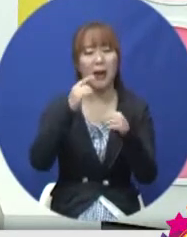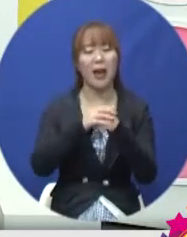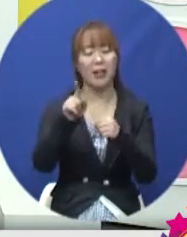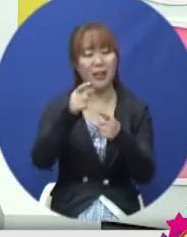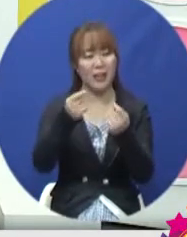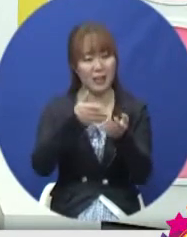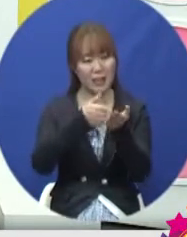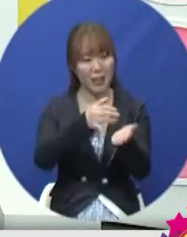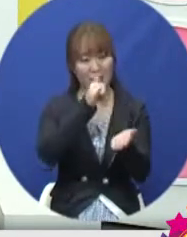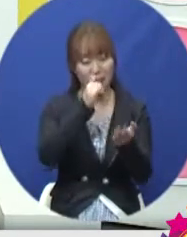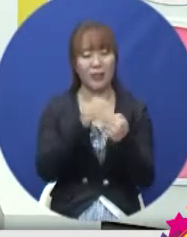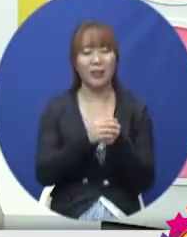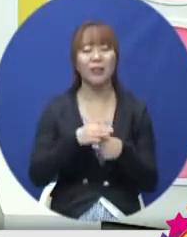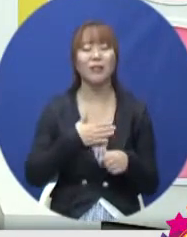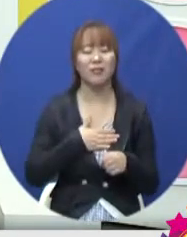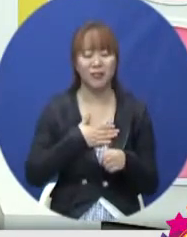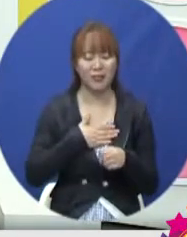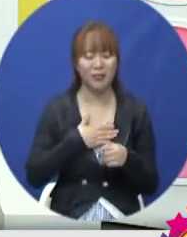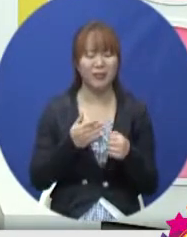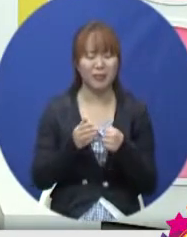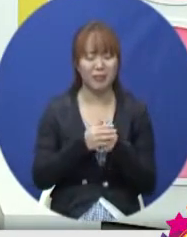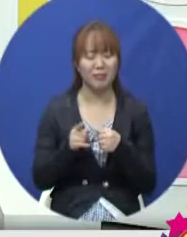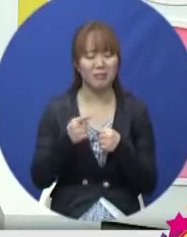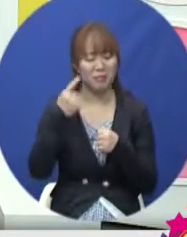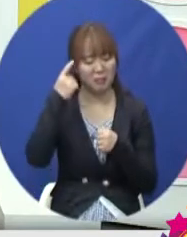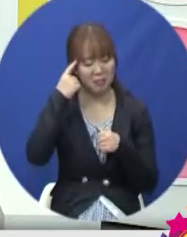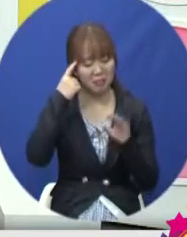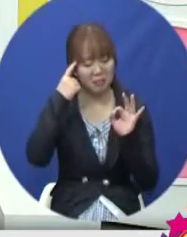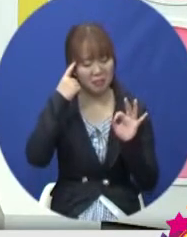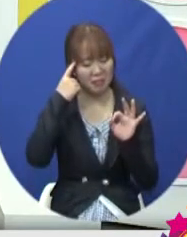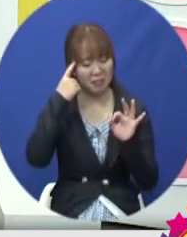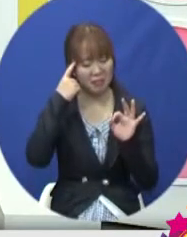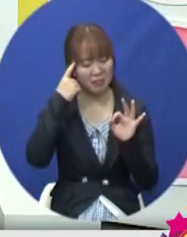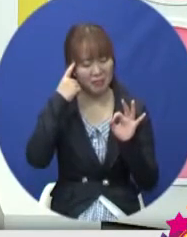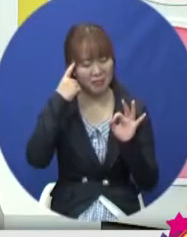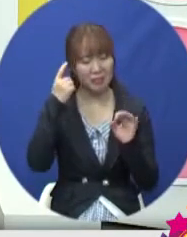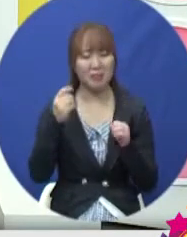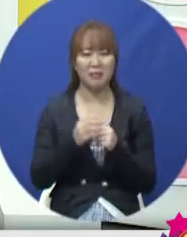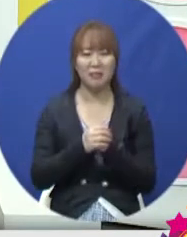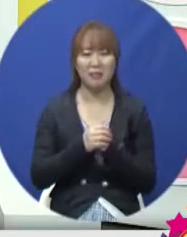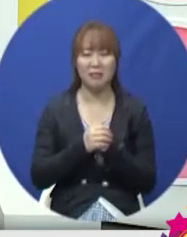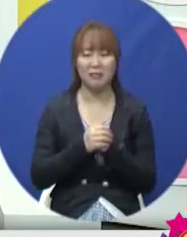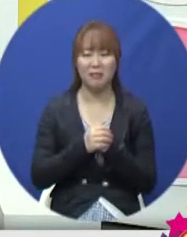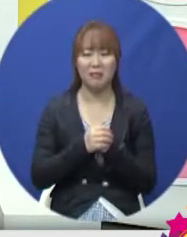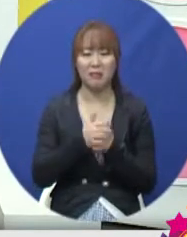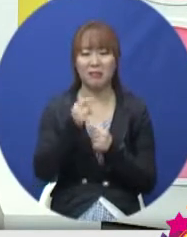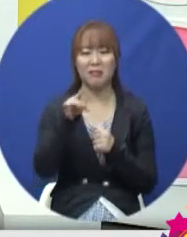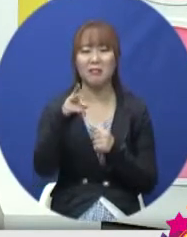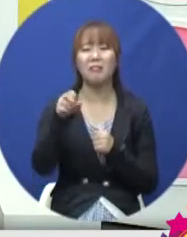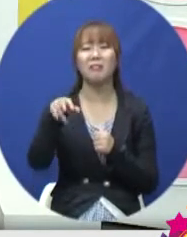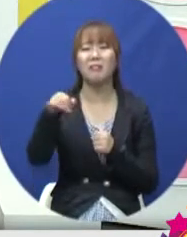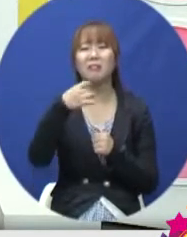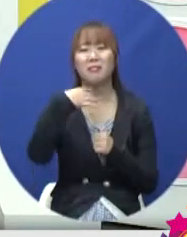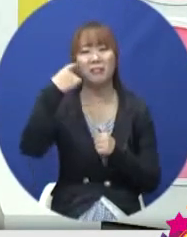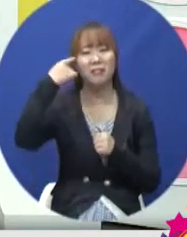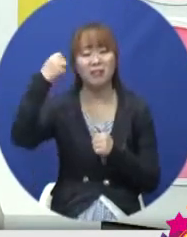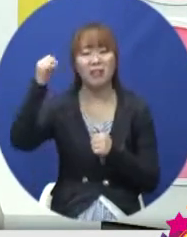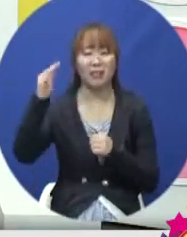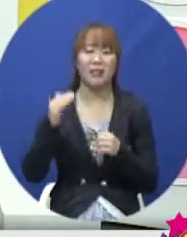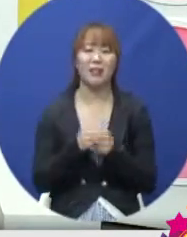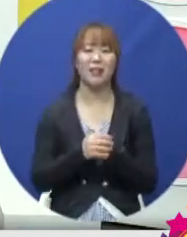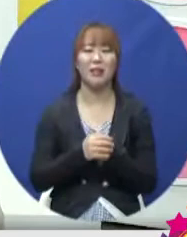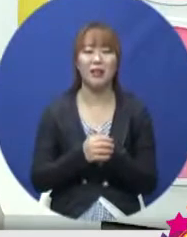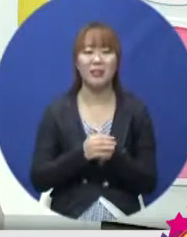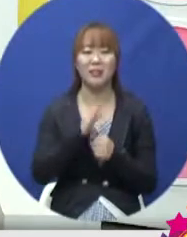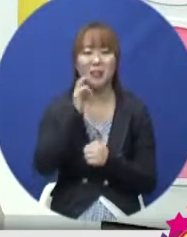제의를 받으셨군요. 네, 그래서 네. 가만히 생각해보니까 뭐 한 명씩밖에 떠오르는 사람이 없는 거예요.